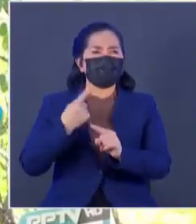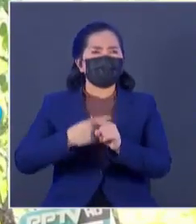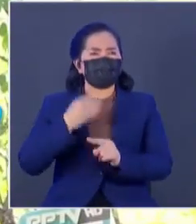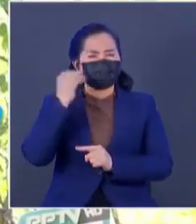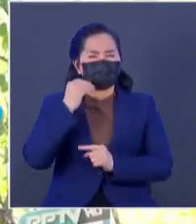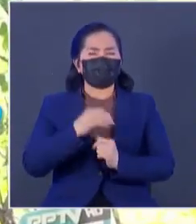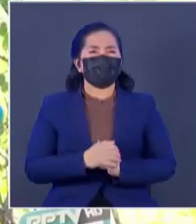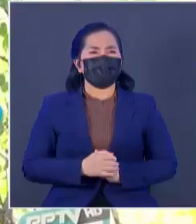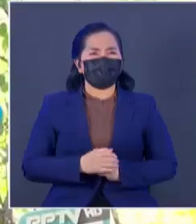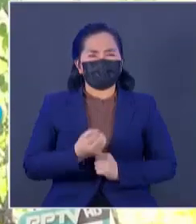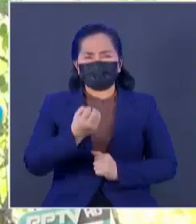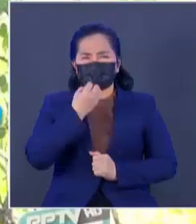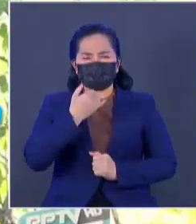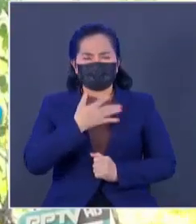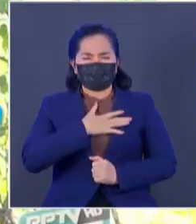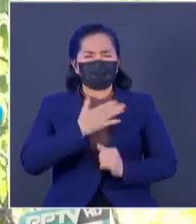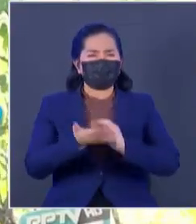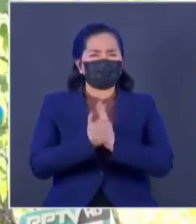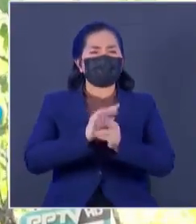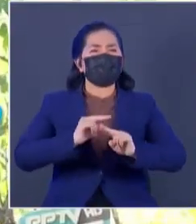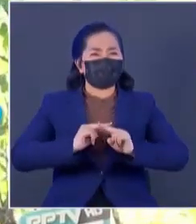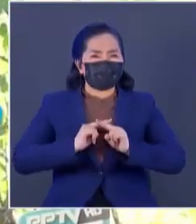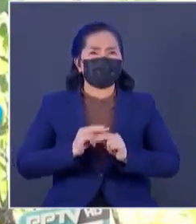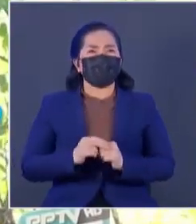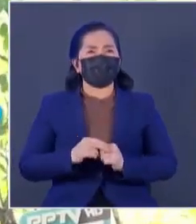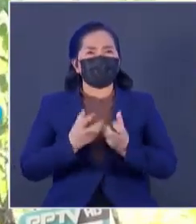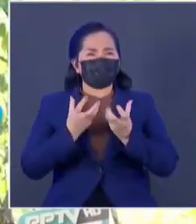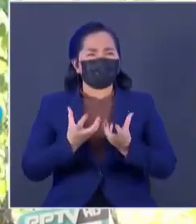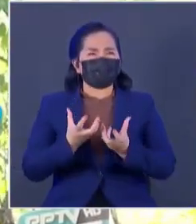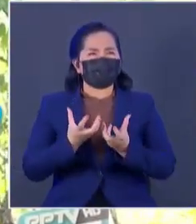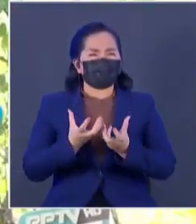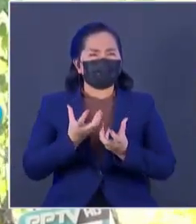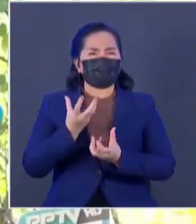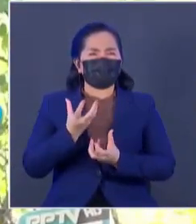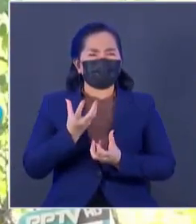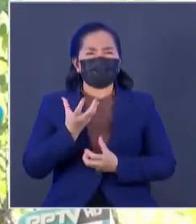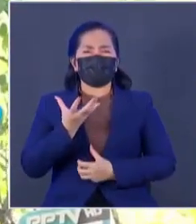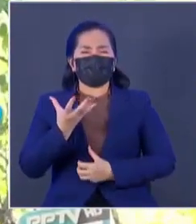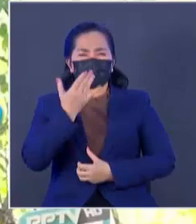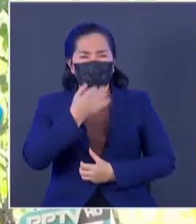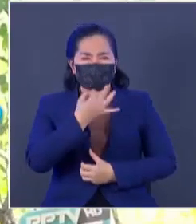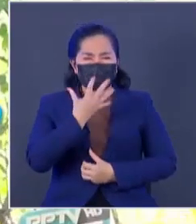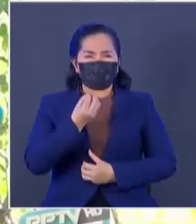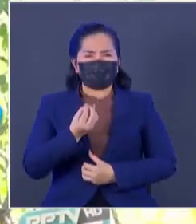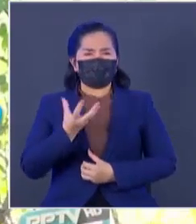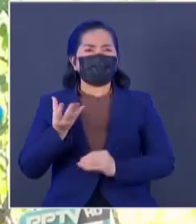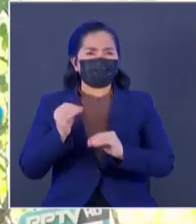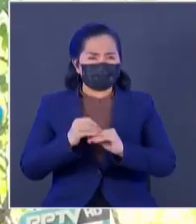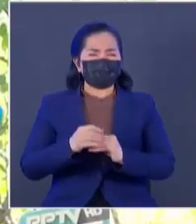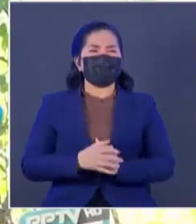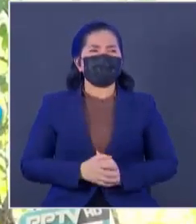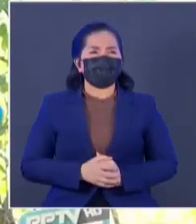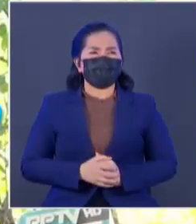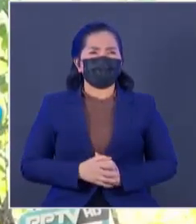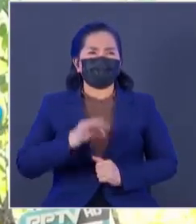แบบมีการกินฮอร์โมนปรับฮอร์โมนเรื่องของน้ำหนักตัวที่มันเพิ่มขึ้นตามฮอร์โมนที่แบบฉีดเข้าไปอะไรเ